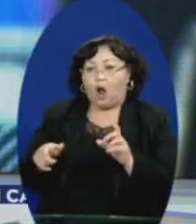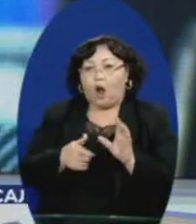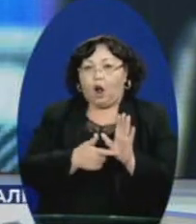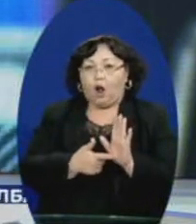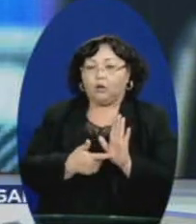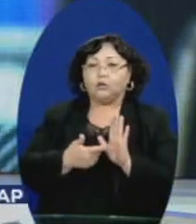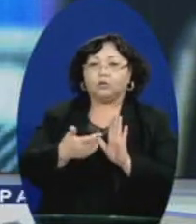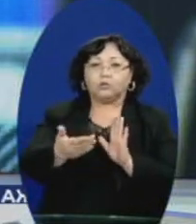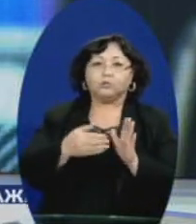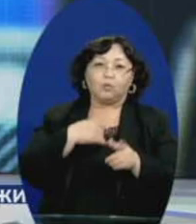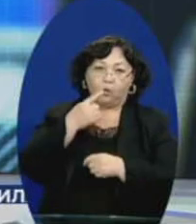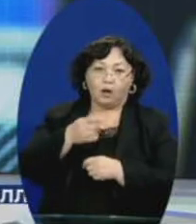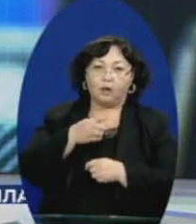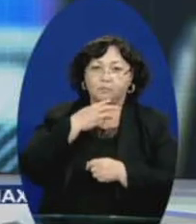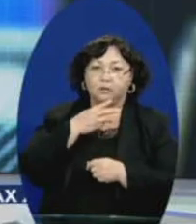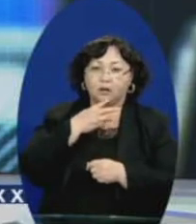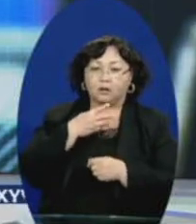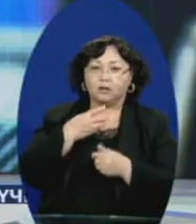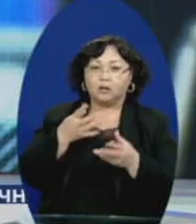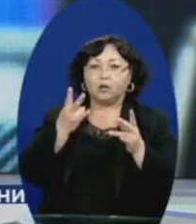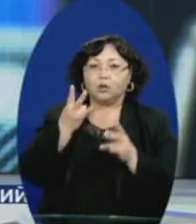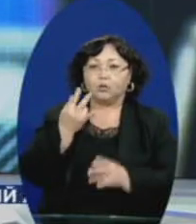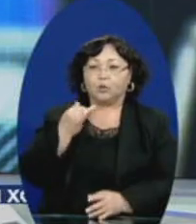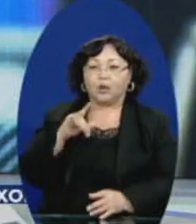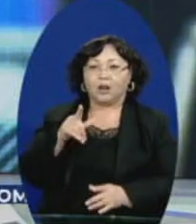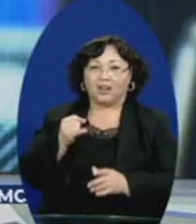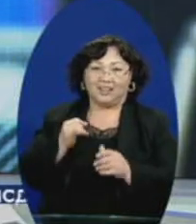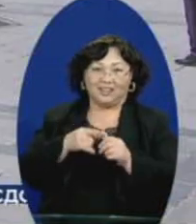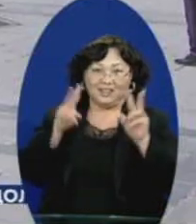хальснаа буулгасан нуранг үзэсгэлэнгээ дэлгэлээ.